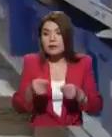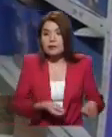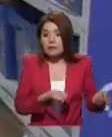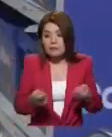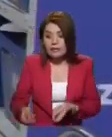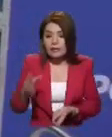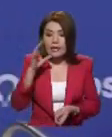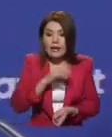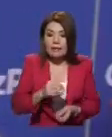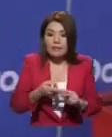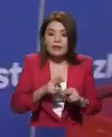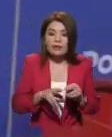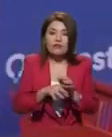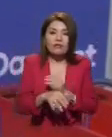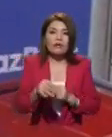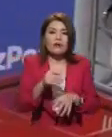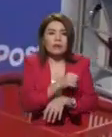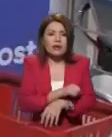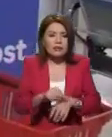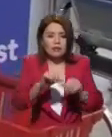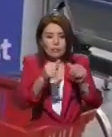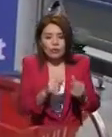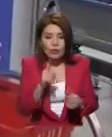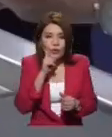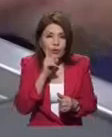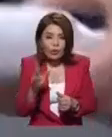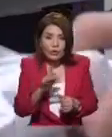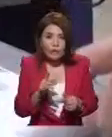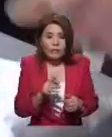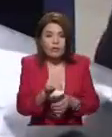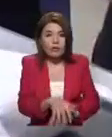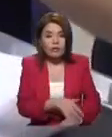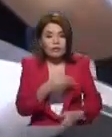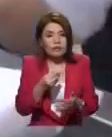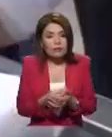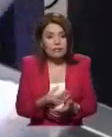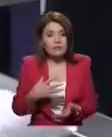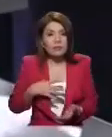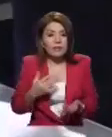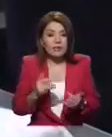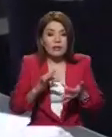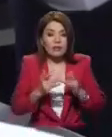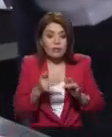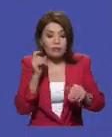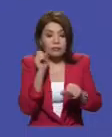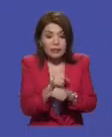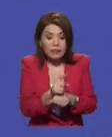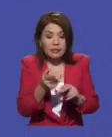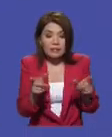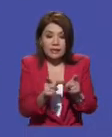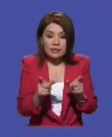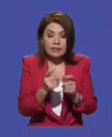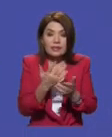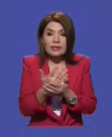Бұрын-соңды елімізге шетелден тауар алдыру рәсімі көпшілікке ыңғайсыз, әрі жеткізу қызметтері қымбатқа түсетін. Онлайн қызмет мамыр айынан бастап әзірленіп,